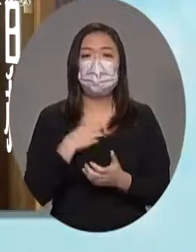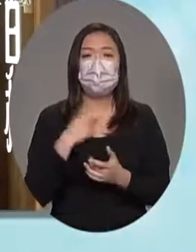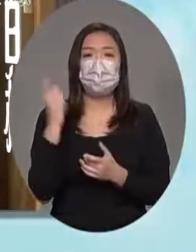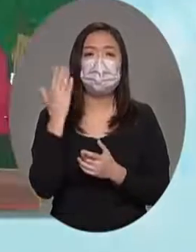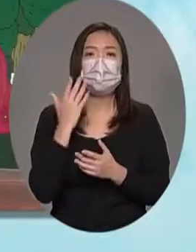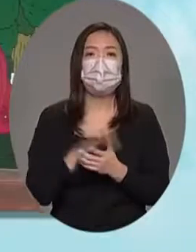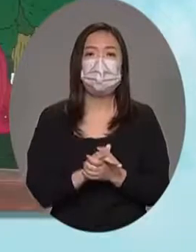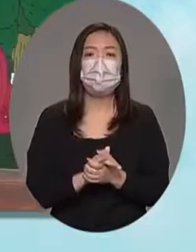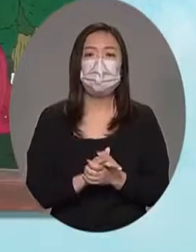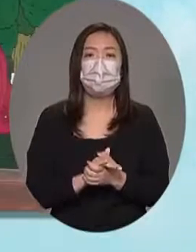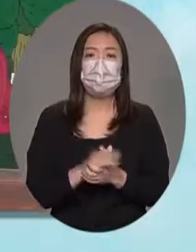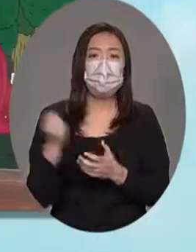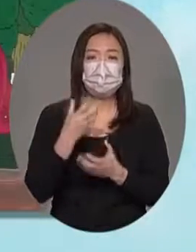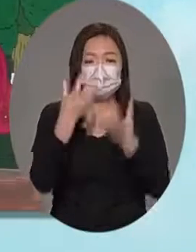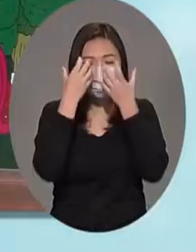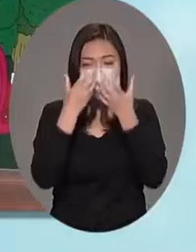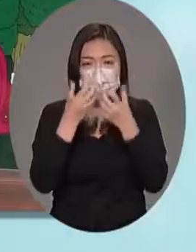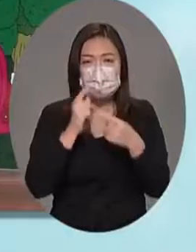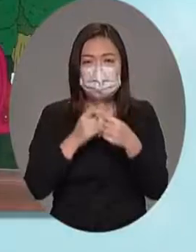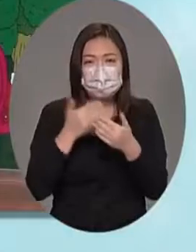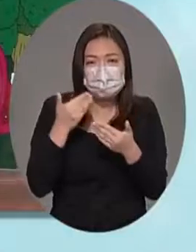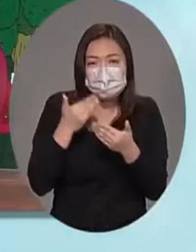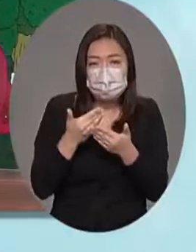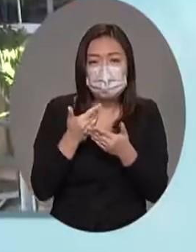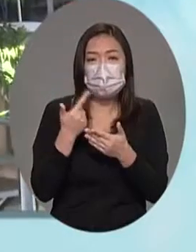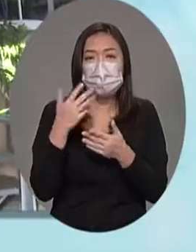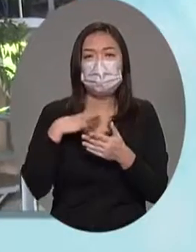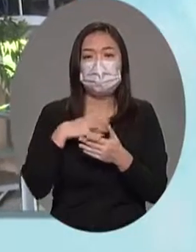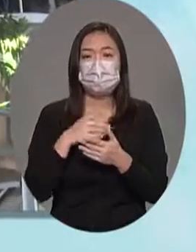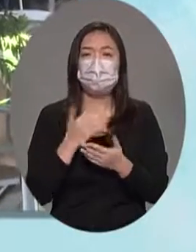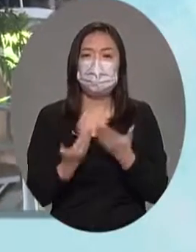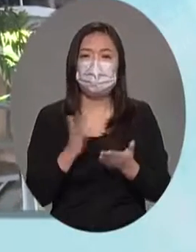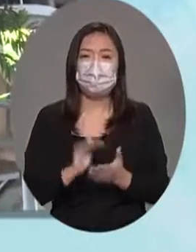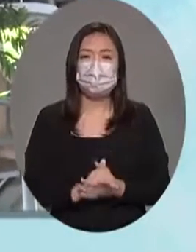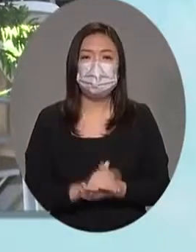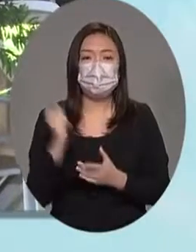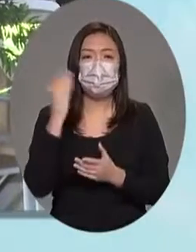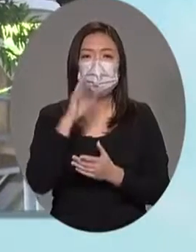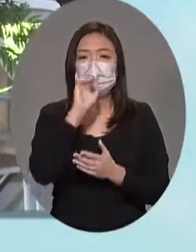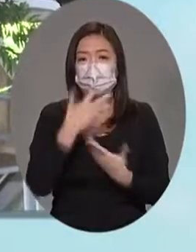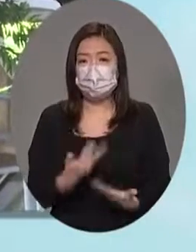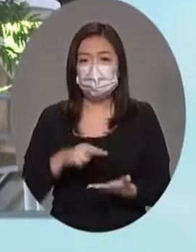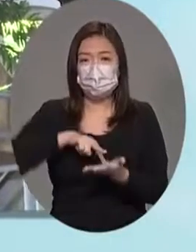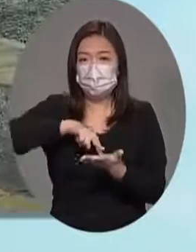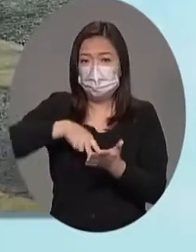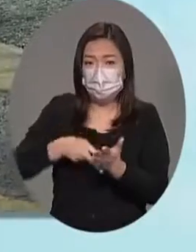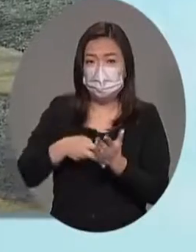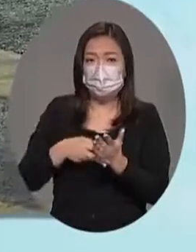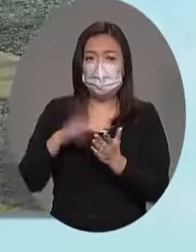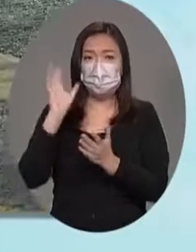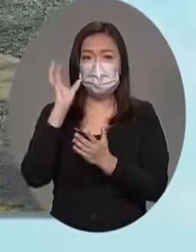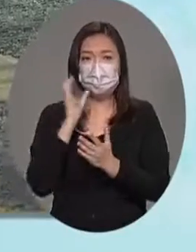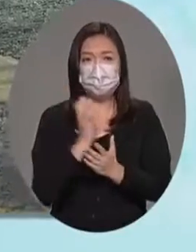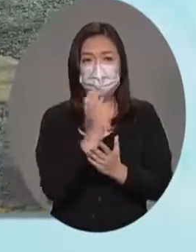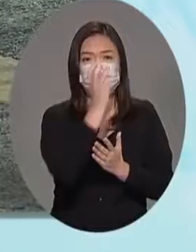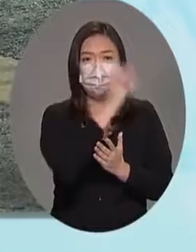台可以再留意翻，緊貼啲留意翻嗰個情況。 天文台就話呢次圓規嘅移動路徑，比起之